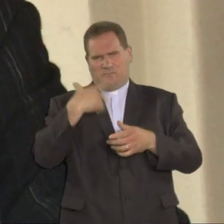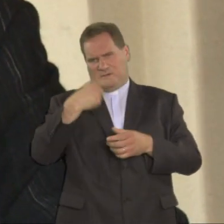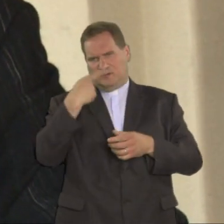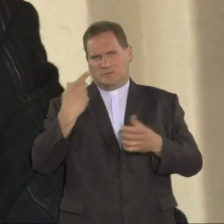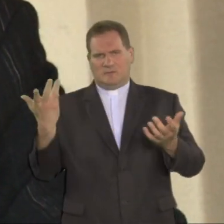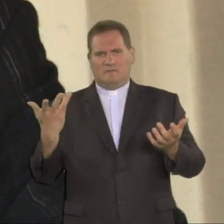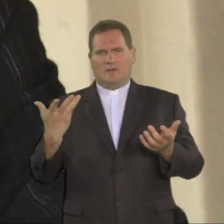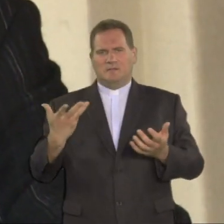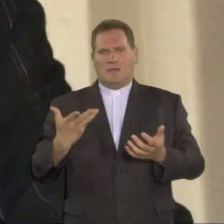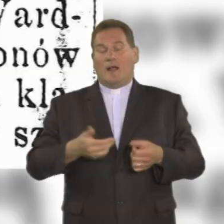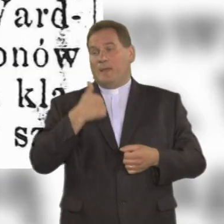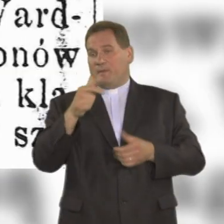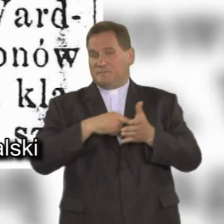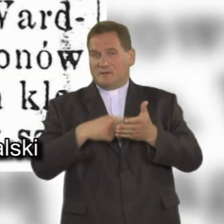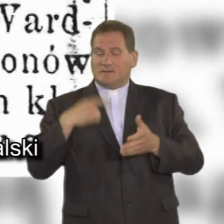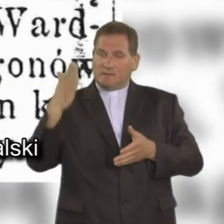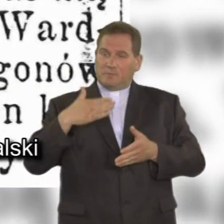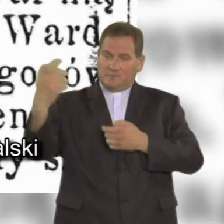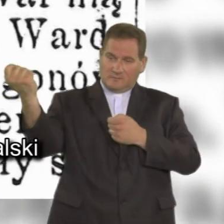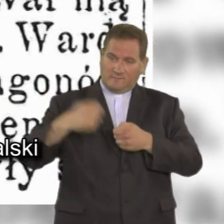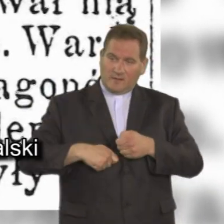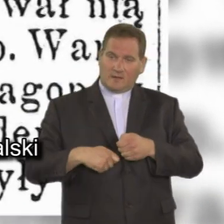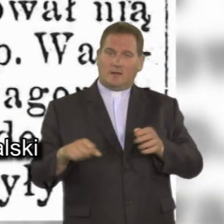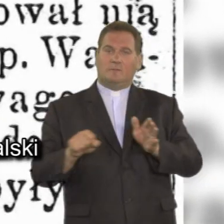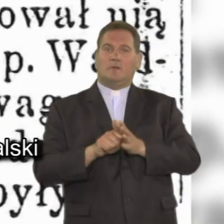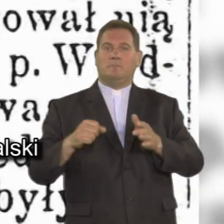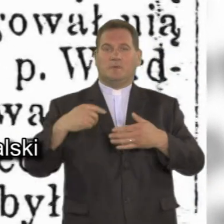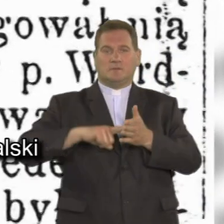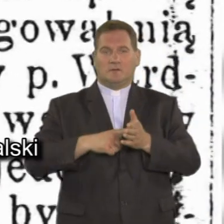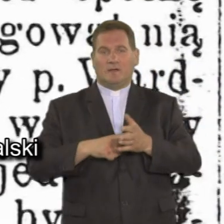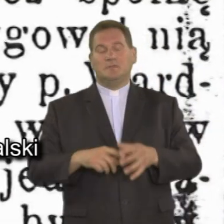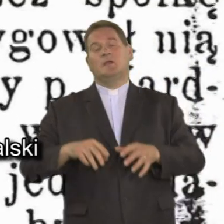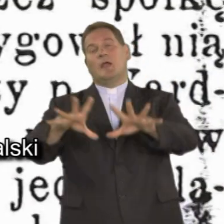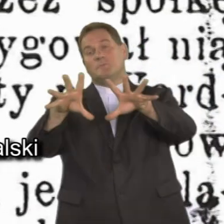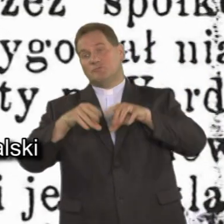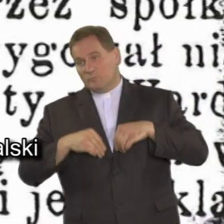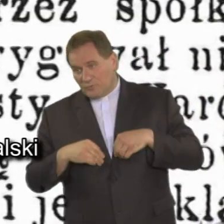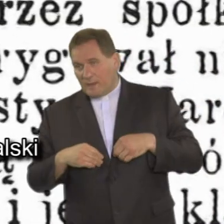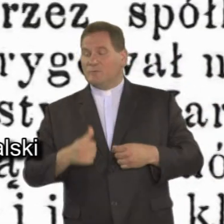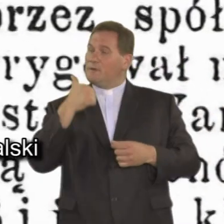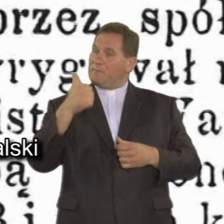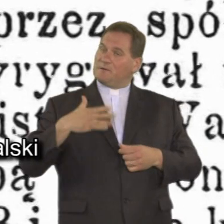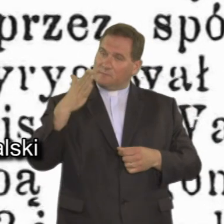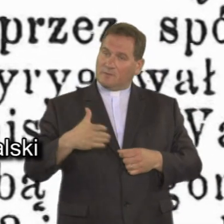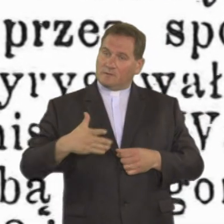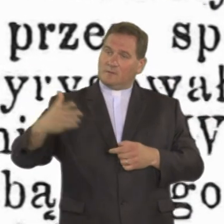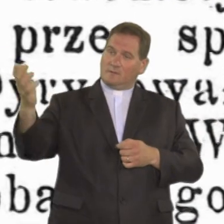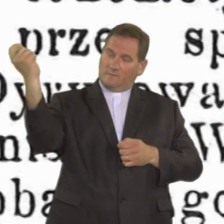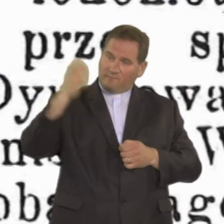ale pierwszy raz ten pociąg wjechał tutaj. Czyli przyjmujemy, że pierwszy pociąg wjechał do Piotrkowa